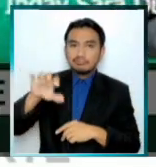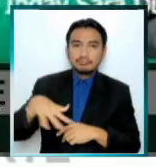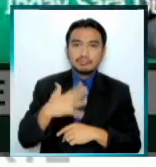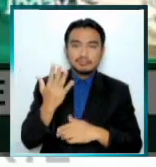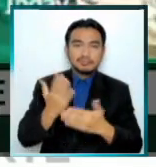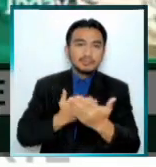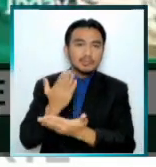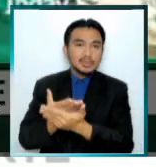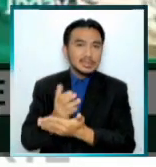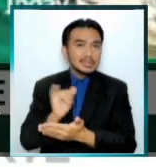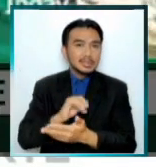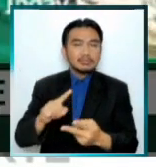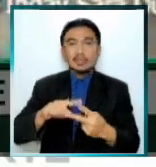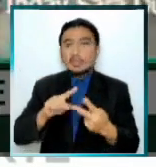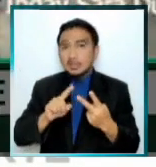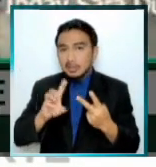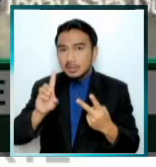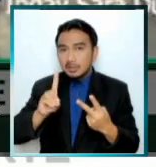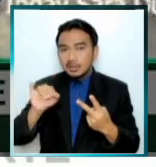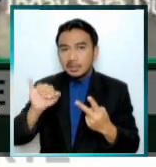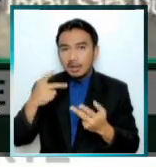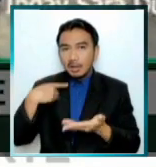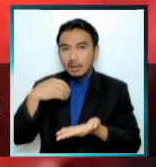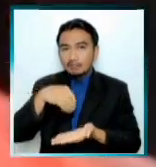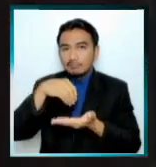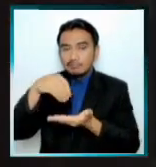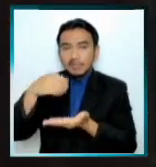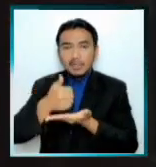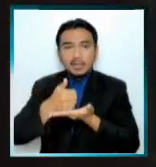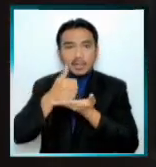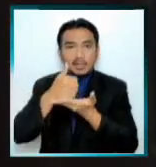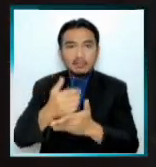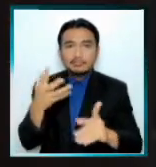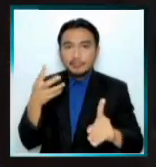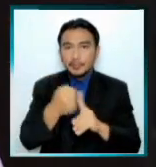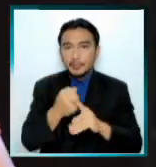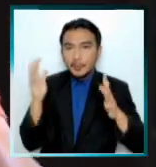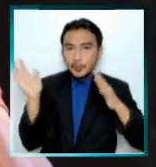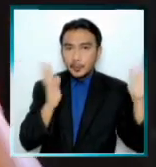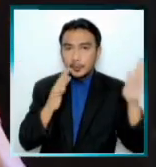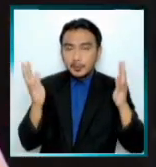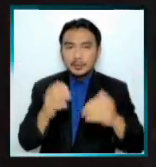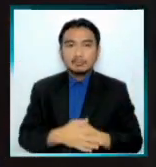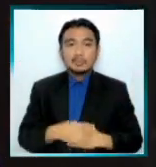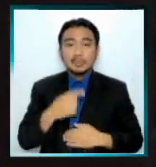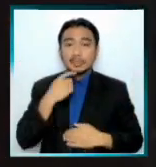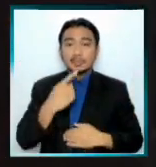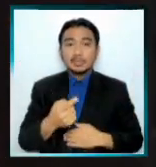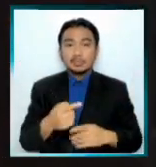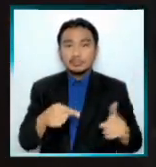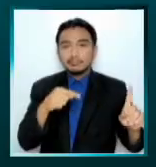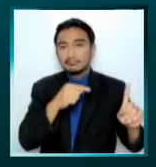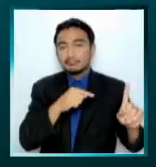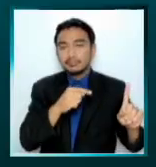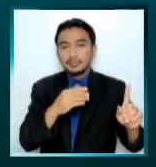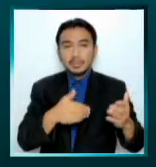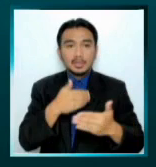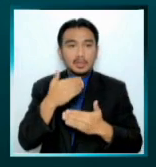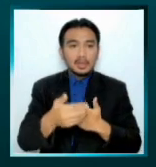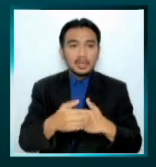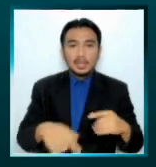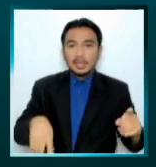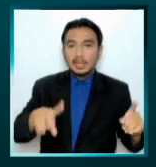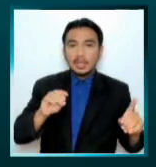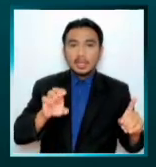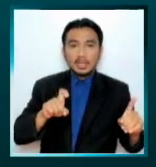dinagat para maghatid ng tulong sa mga nasalanta ng Bagyong Odette. Sa isang statement, sinabi naman ni Calio Didi Guzman na lalahok siya